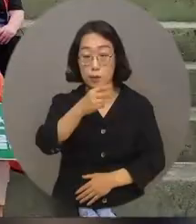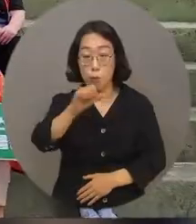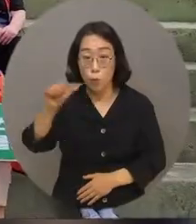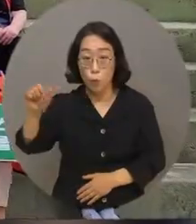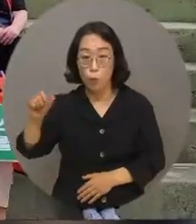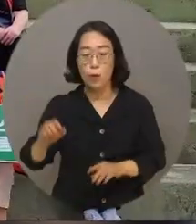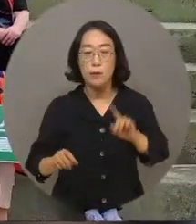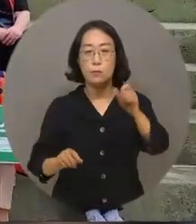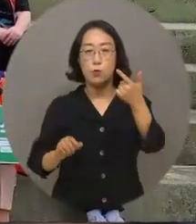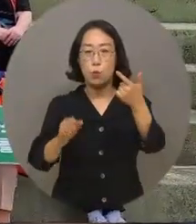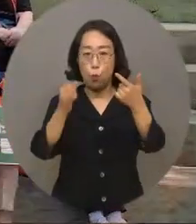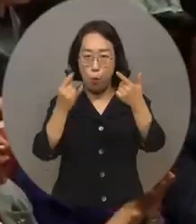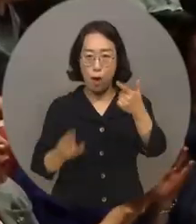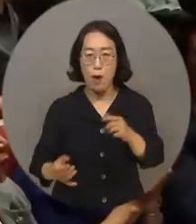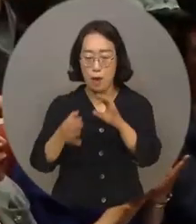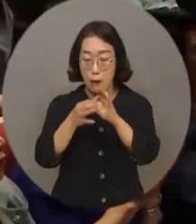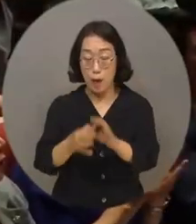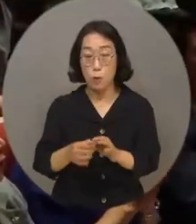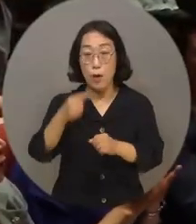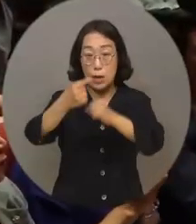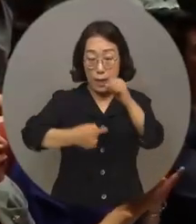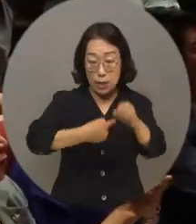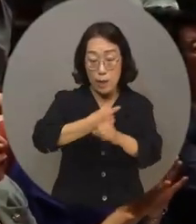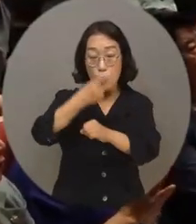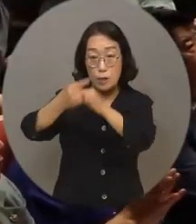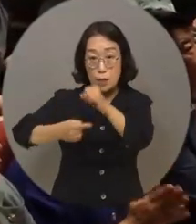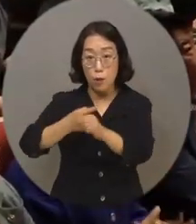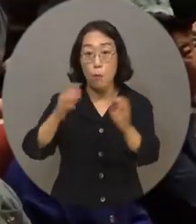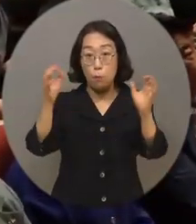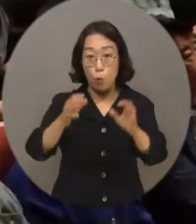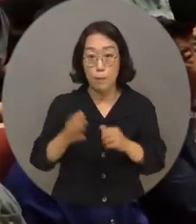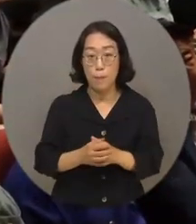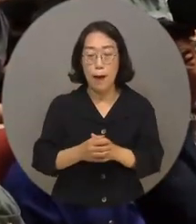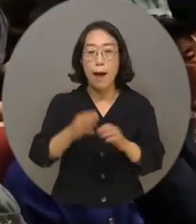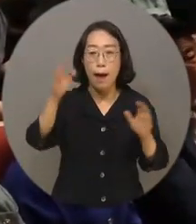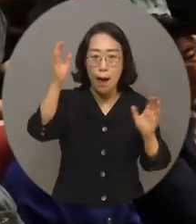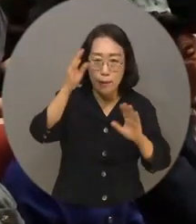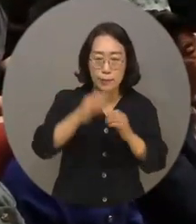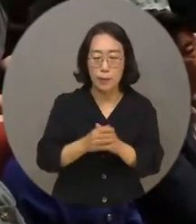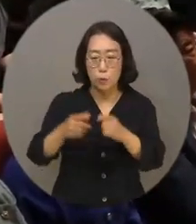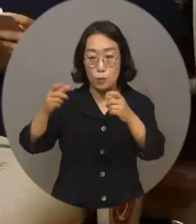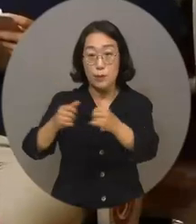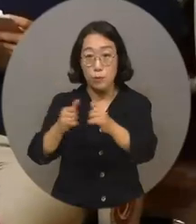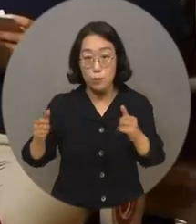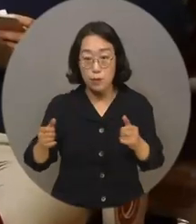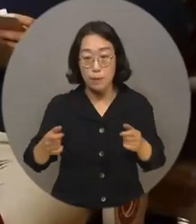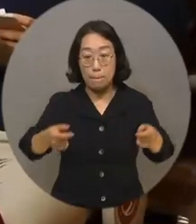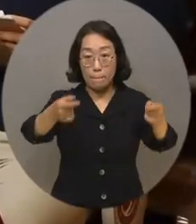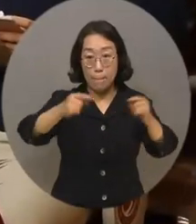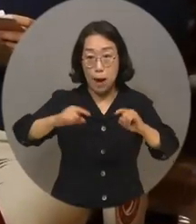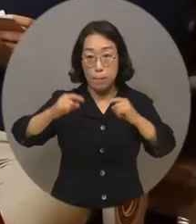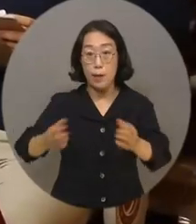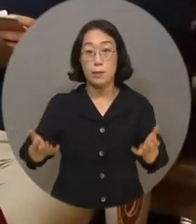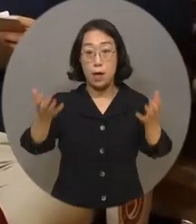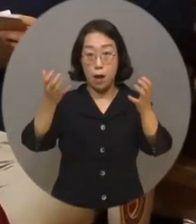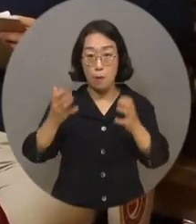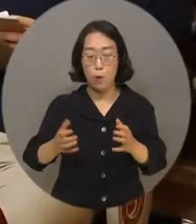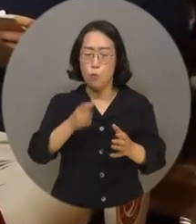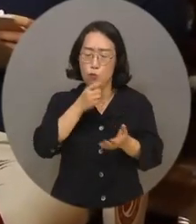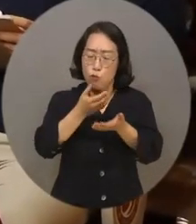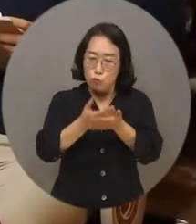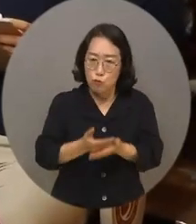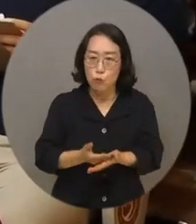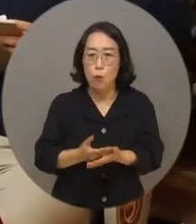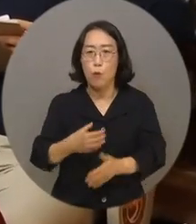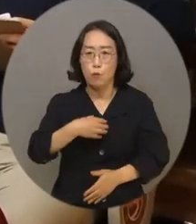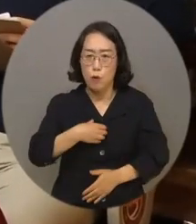올해 16회까지 이어오며 매년 700여 명의 초중고등학생과 시민이 참여해 물의 소중함과 경각심을 일깨우는